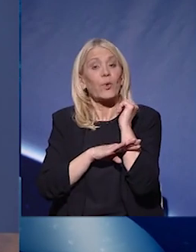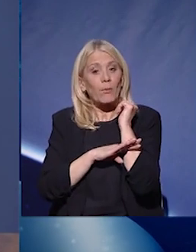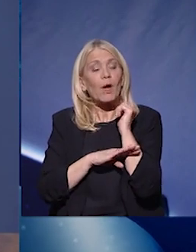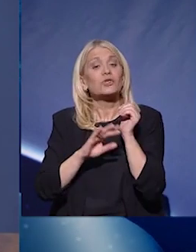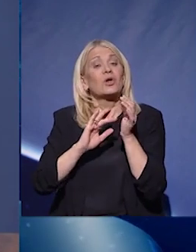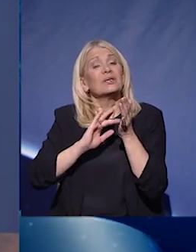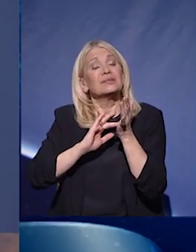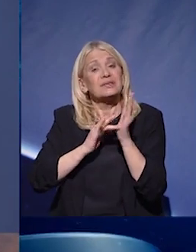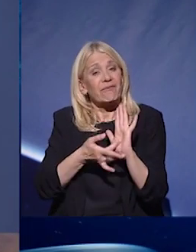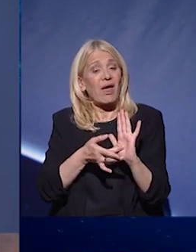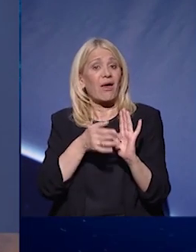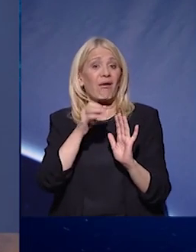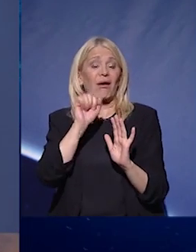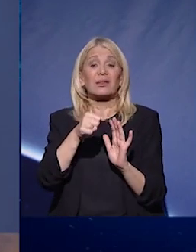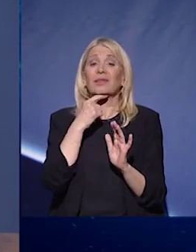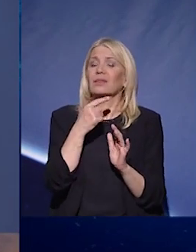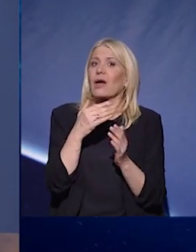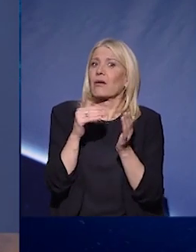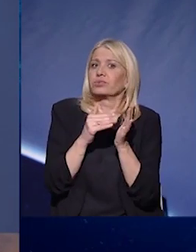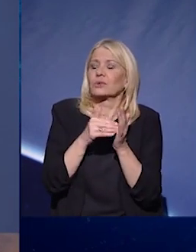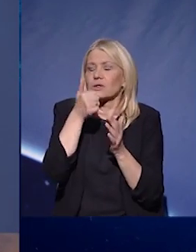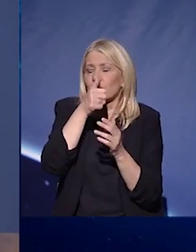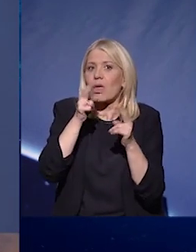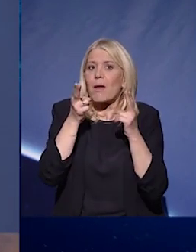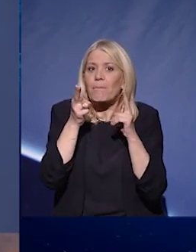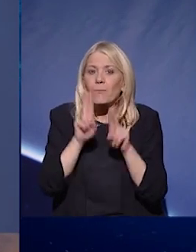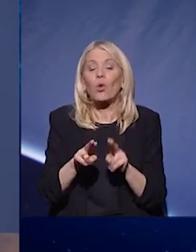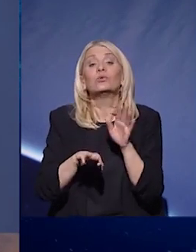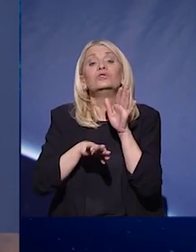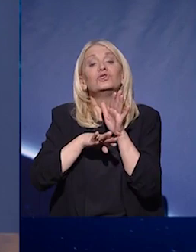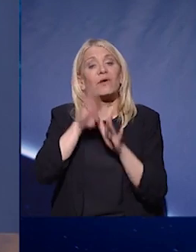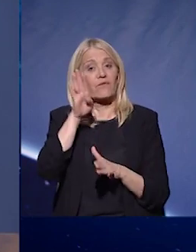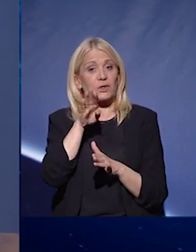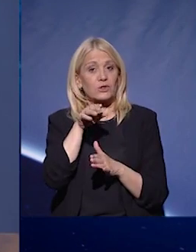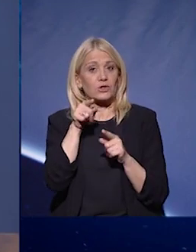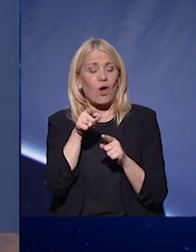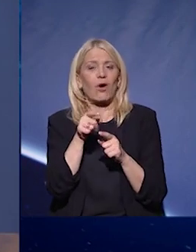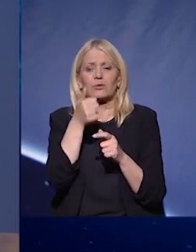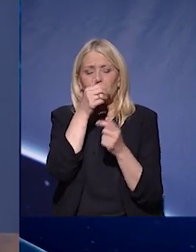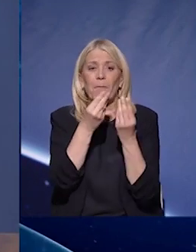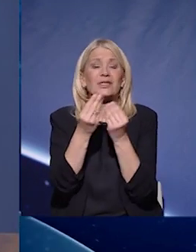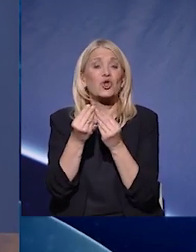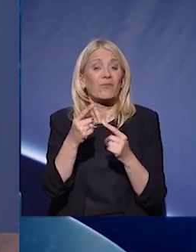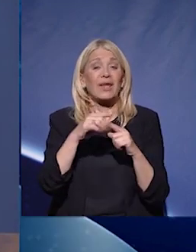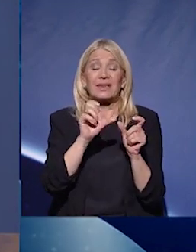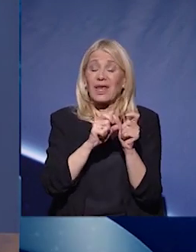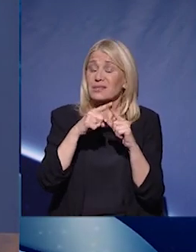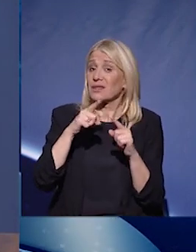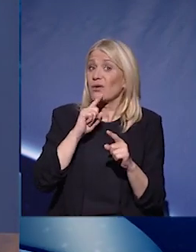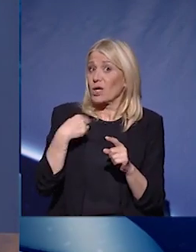u cilju da se održi što je moguće više ovo masovnije testiranje koje smo